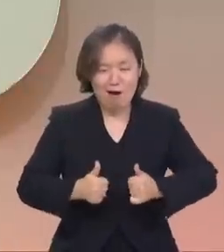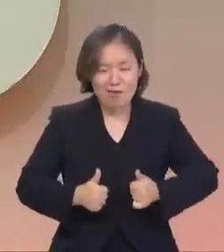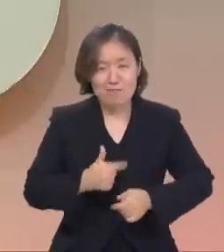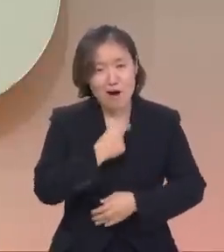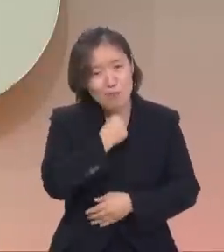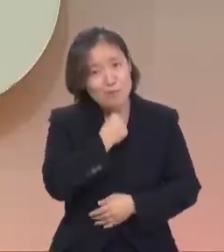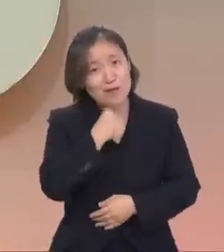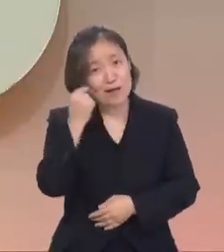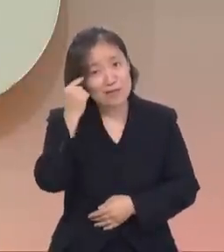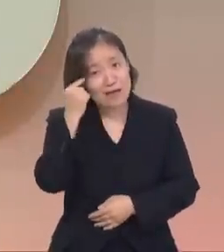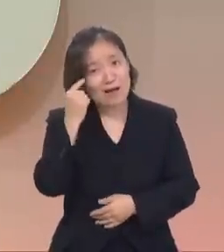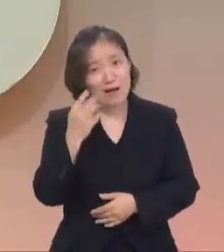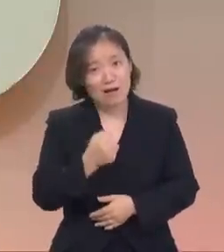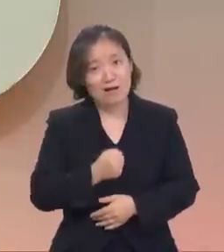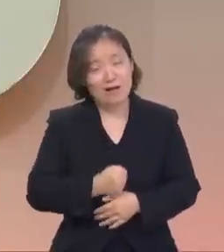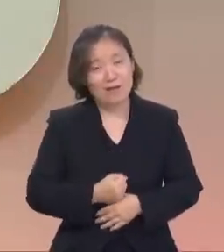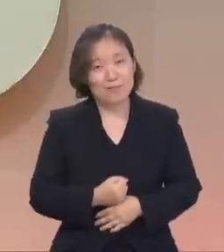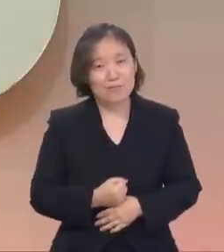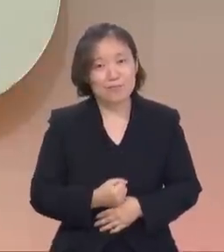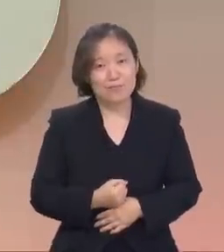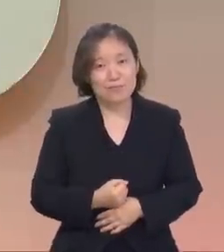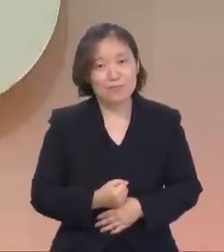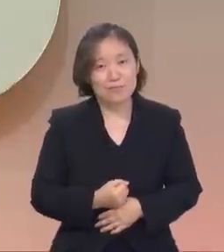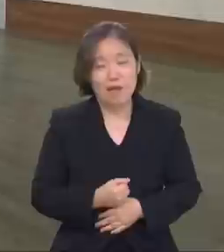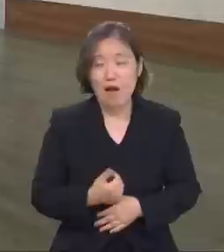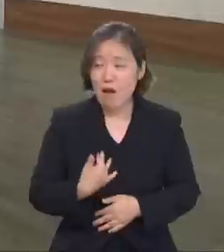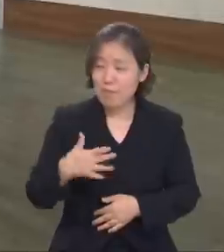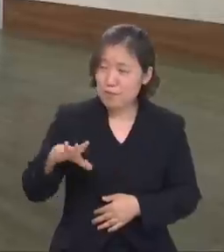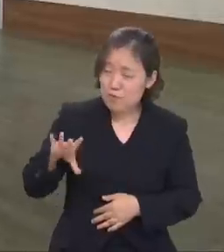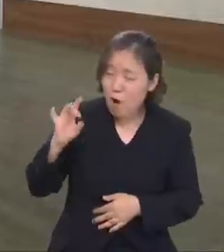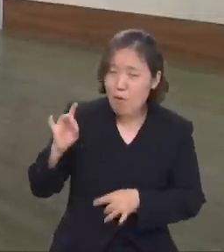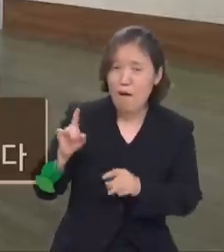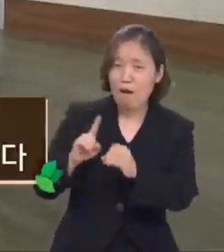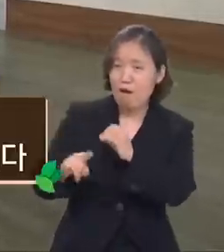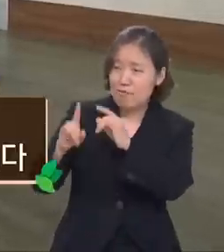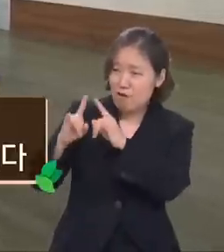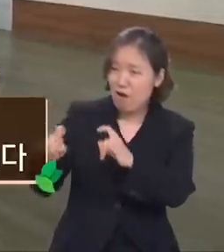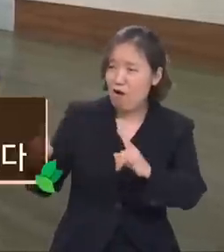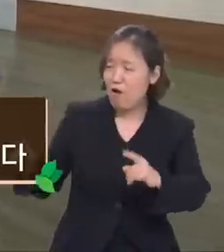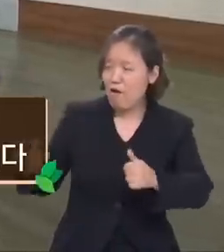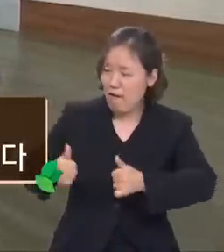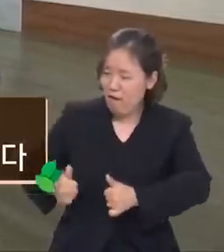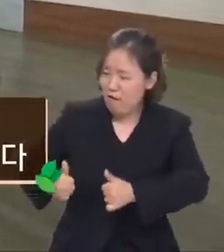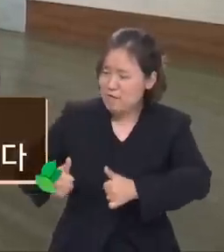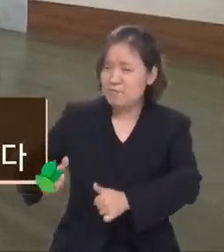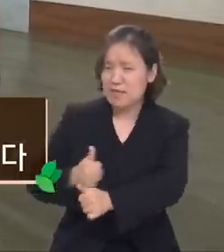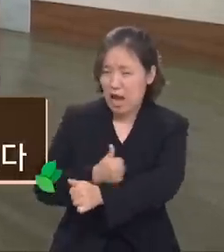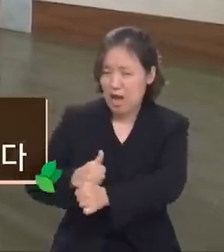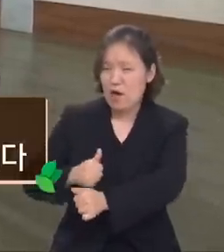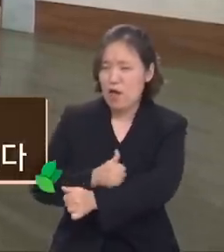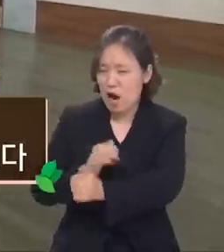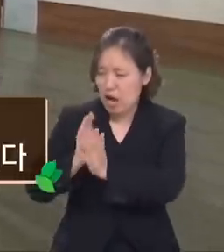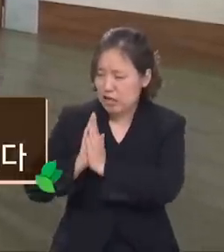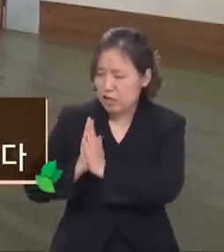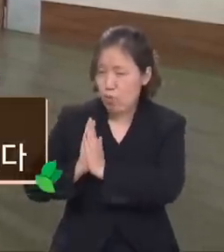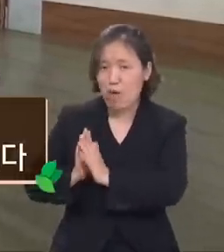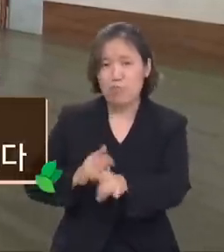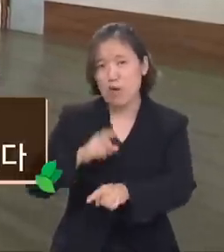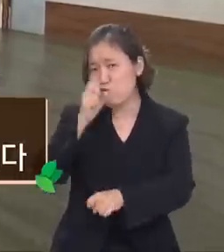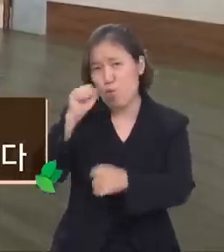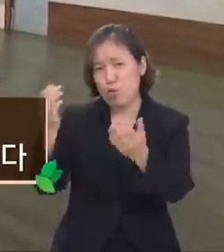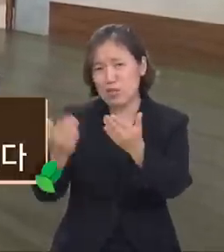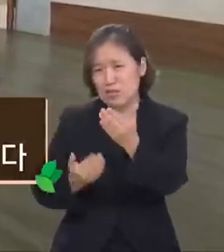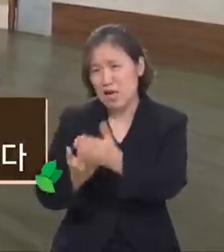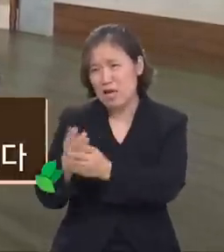이런 생각이 이제 들기도 하고 처음에 이제 열심히 절에 다녔는데 절에 다녀봤자 뭐 좋은